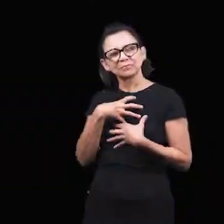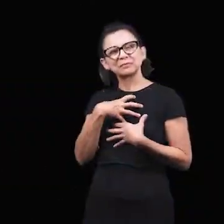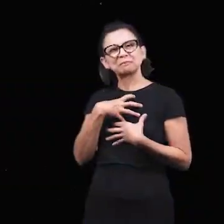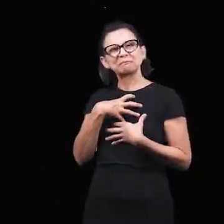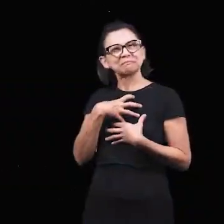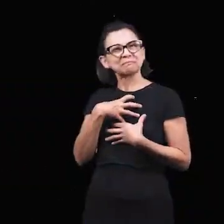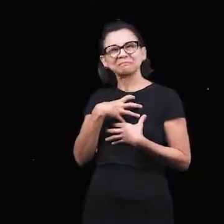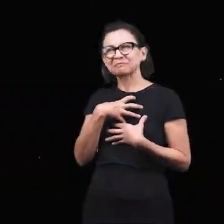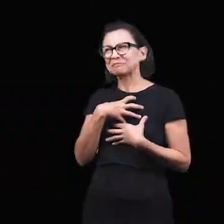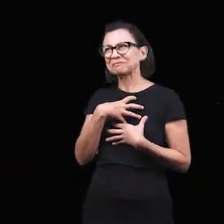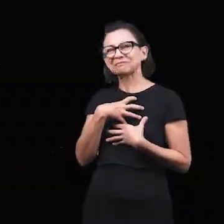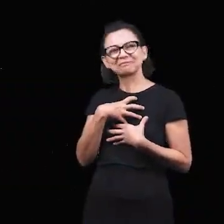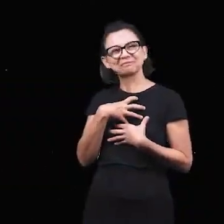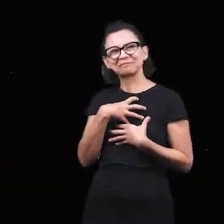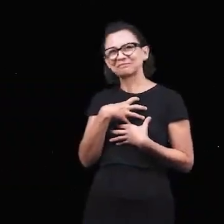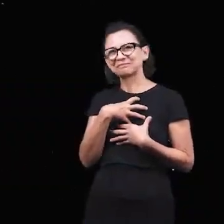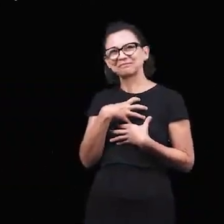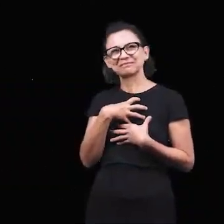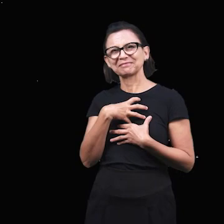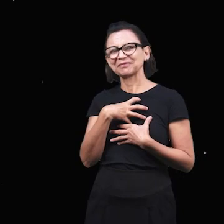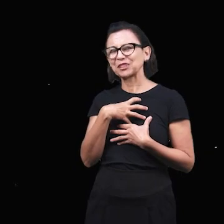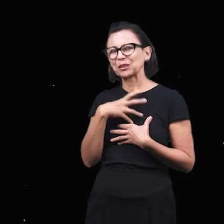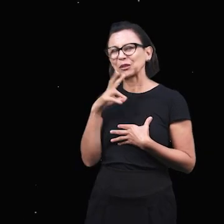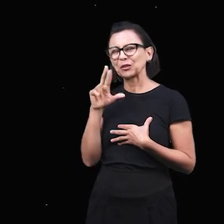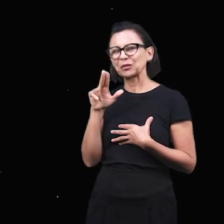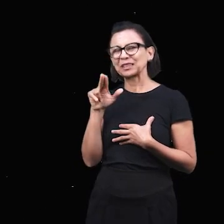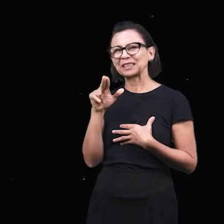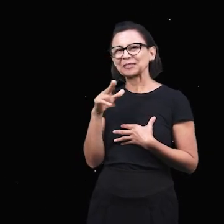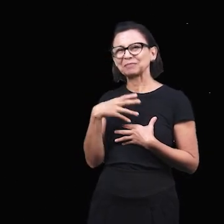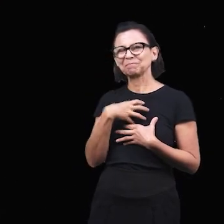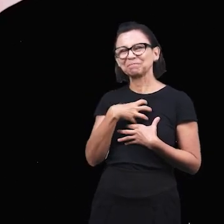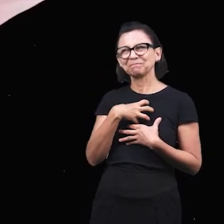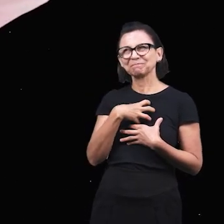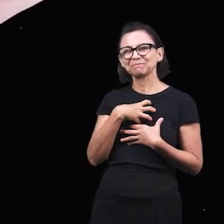и не приходило то на сердце человеку,